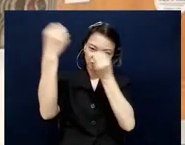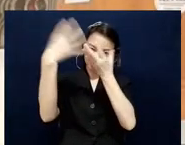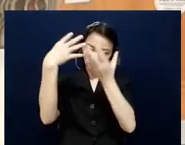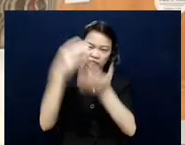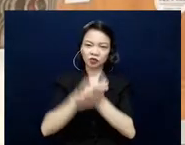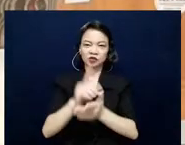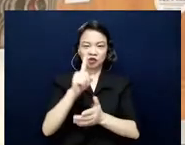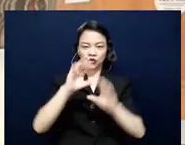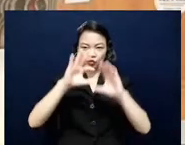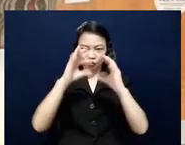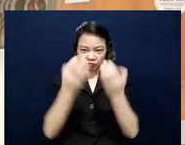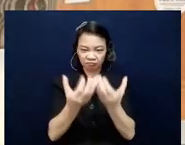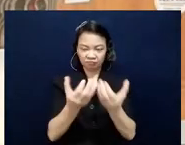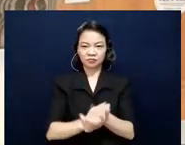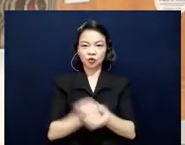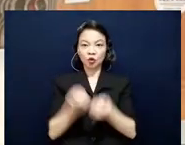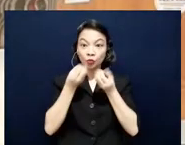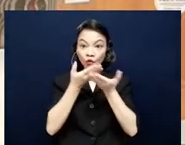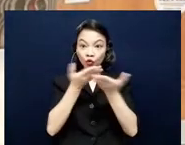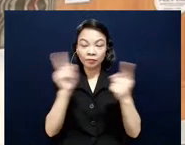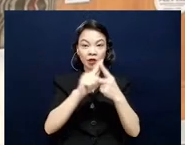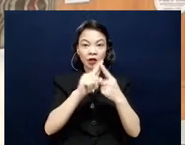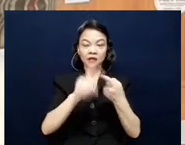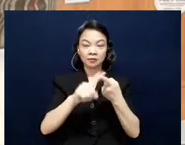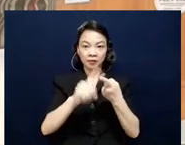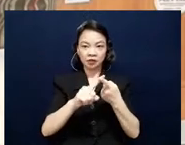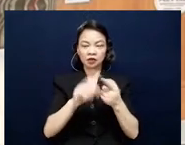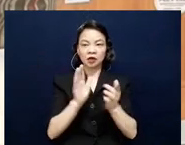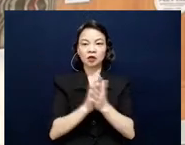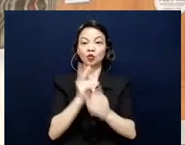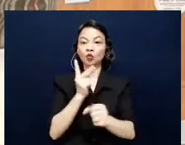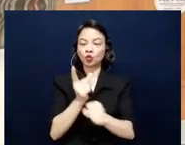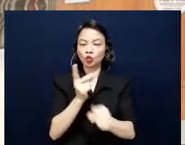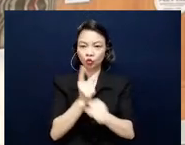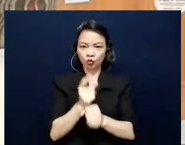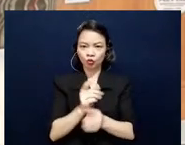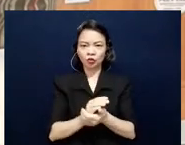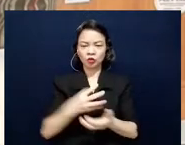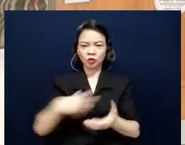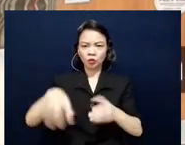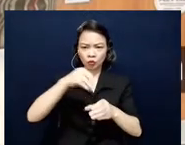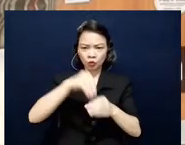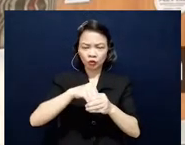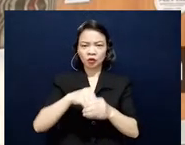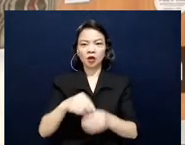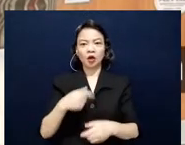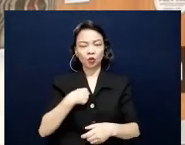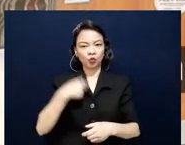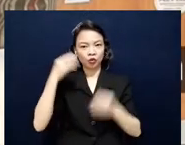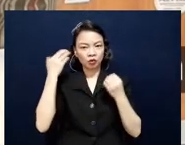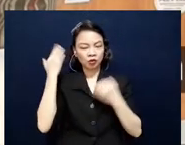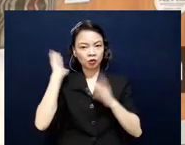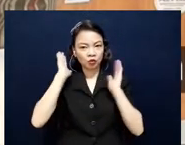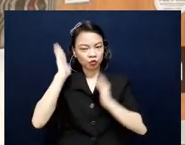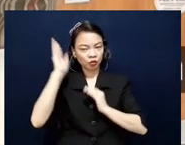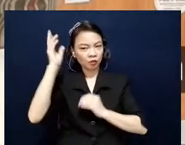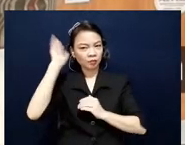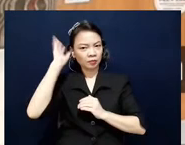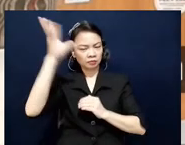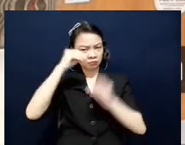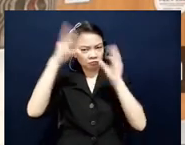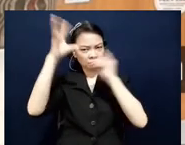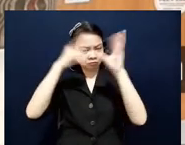penyuluhan kepada teman-teman dan guru-guru tentang apa yang udah aku pelajarin di IHP. dan aku berkesempatan men-take over